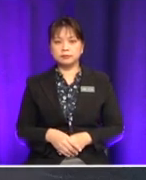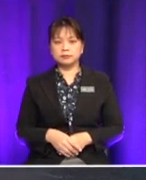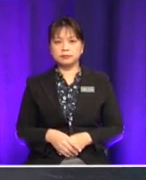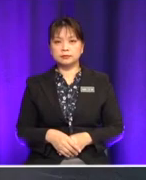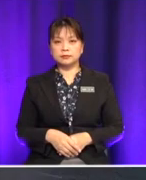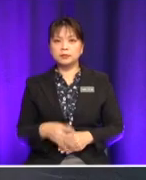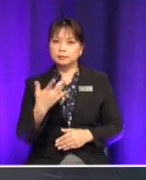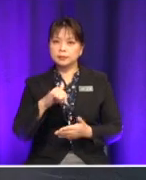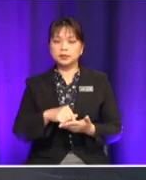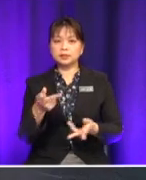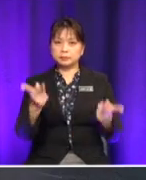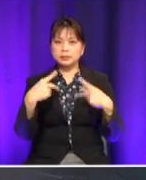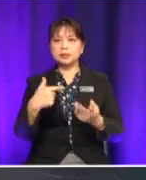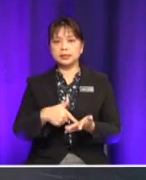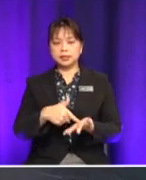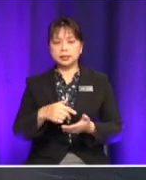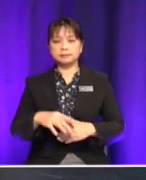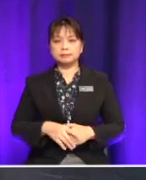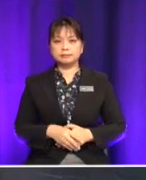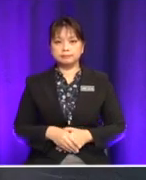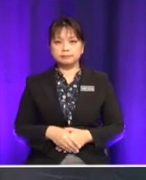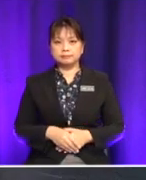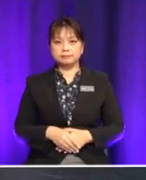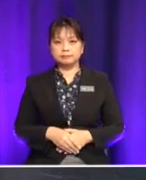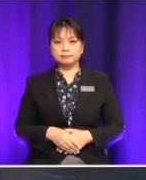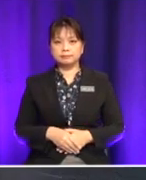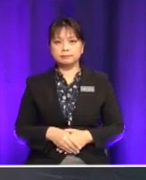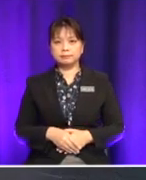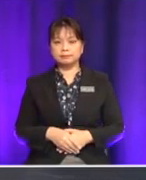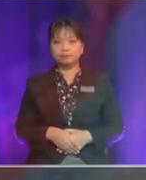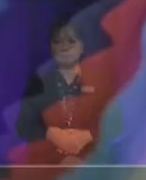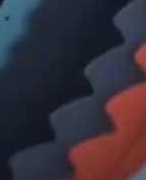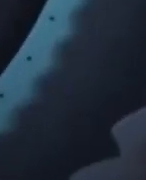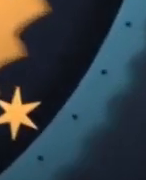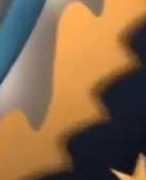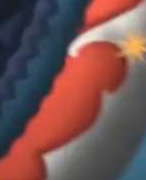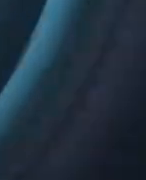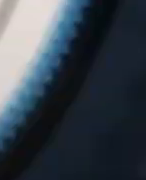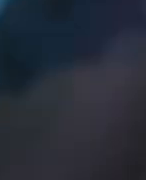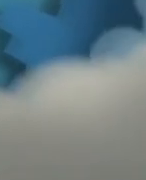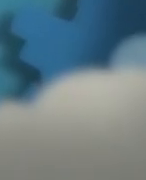ini kita akan kembali lagi dalam menengah rendah Oh pakai ini Ceko